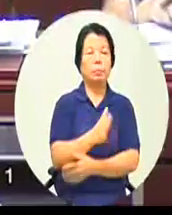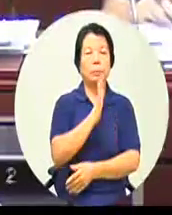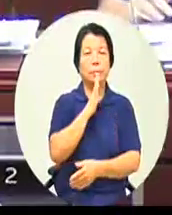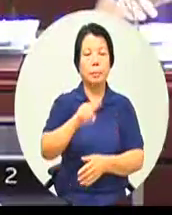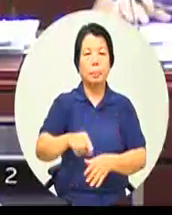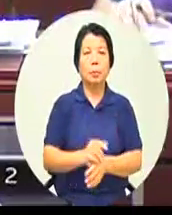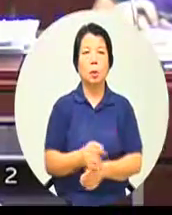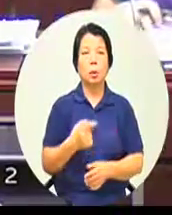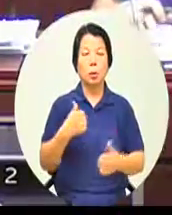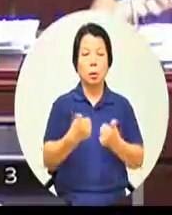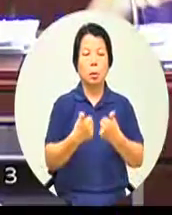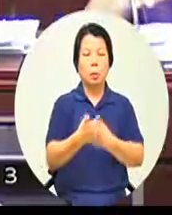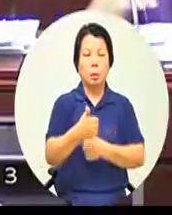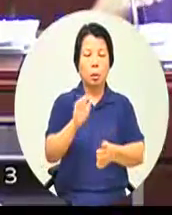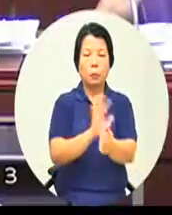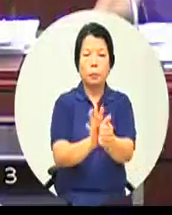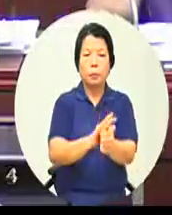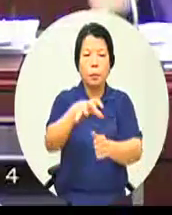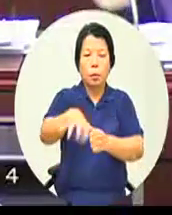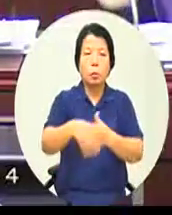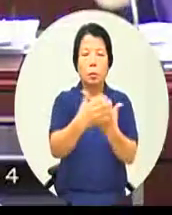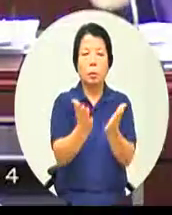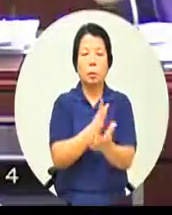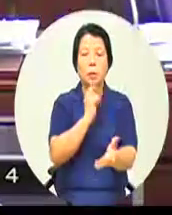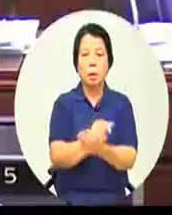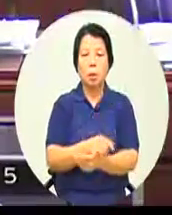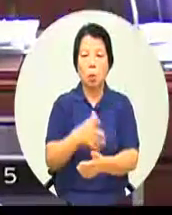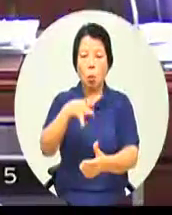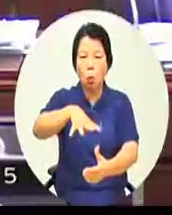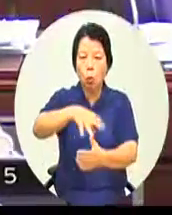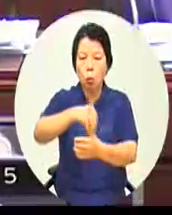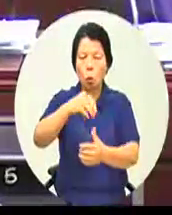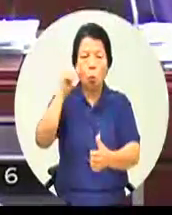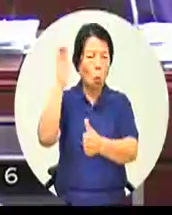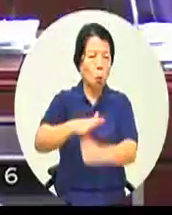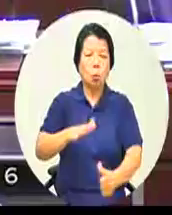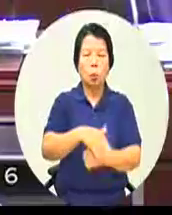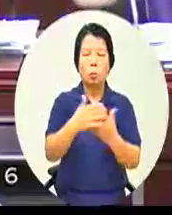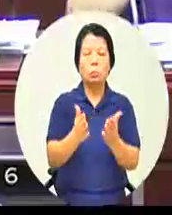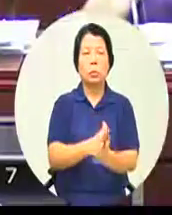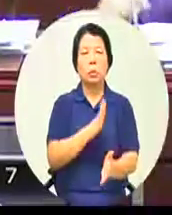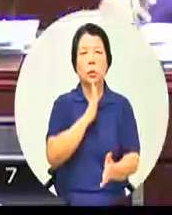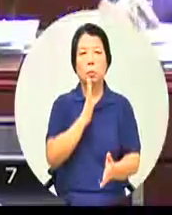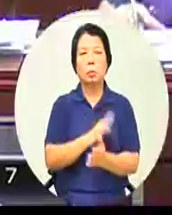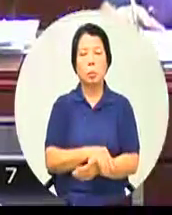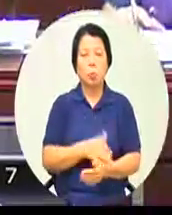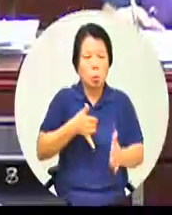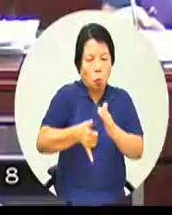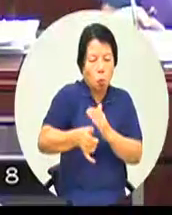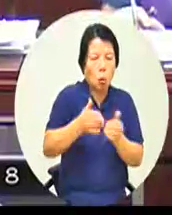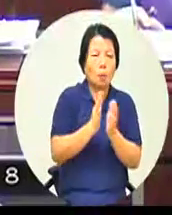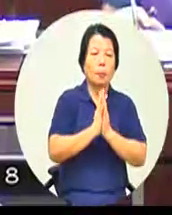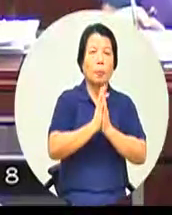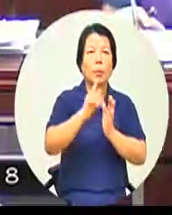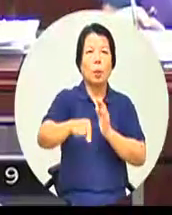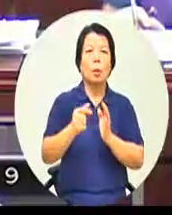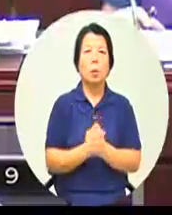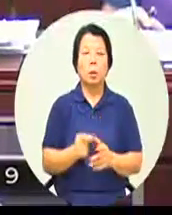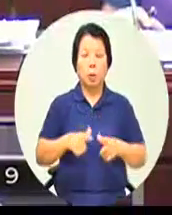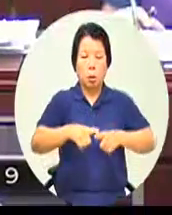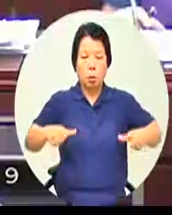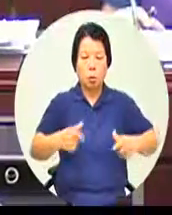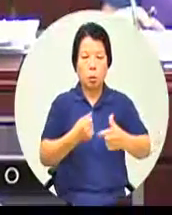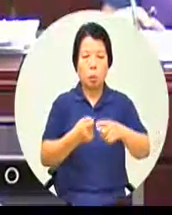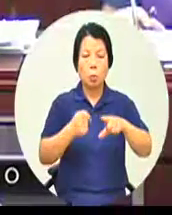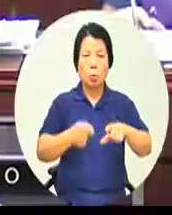处又接到很多的案子，说他们抽签不进，没有办法抽到。那我这两天因为谈了很多这个扩大公共幼儿园的这个